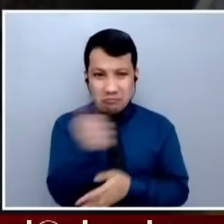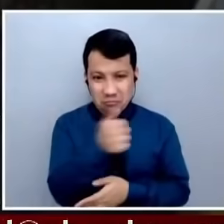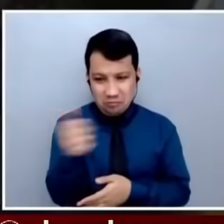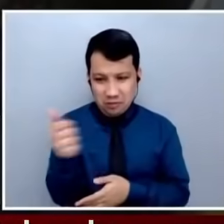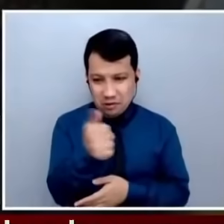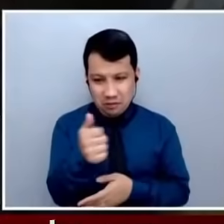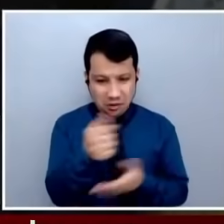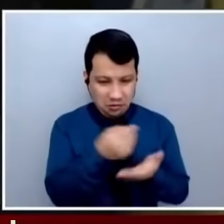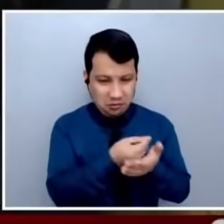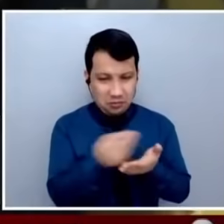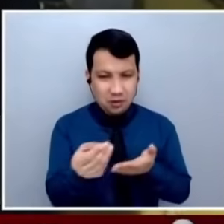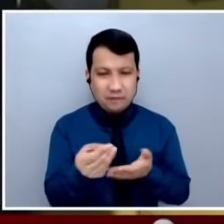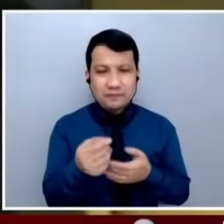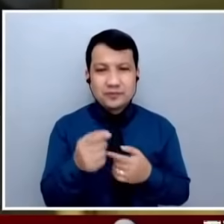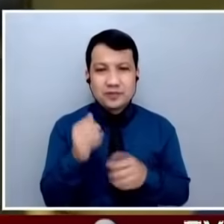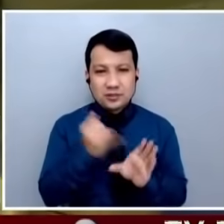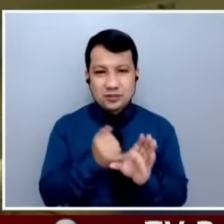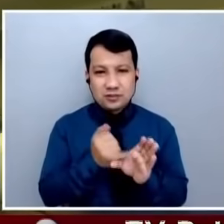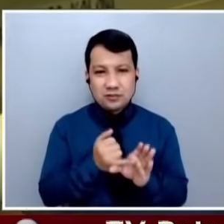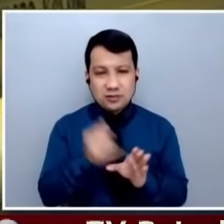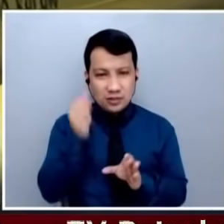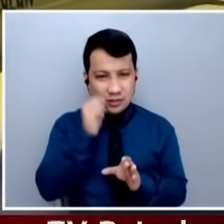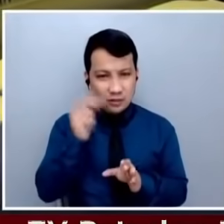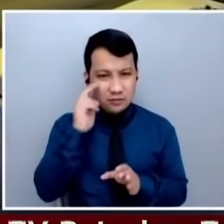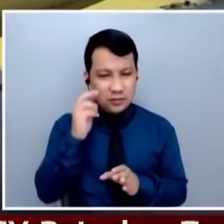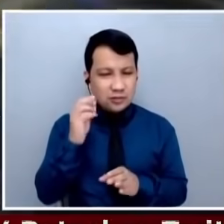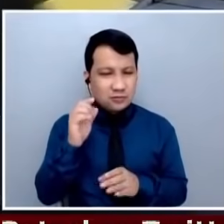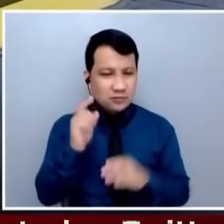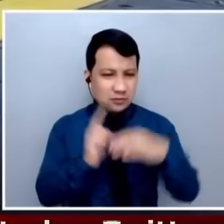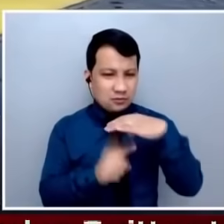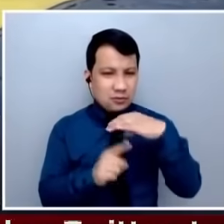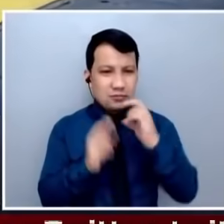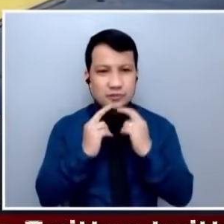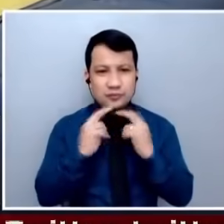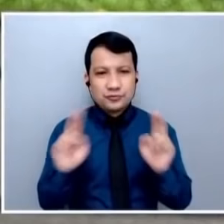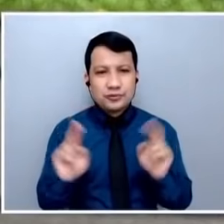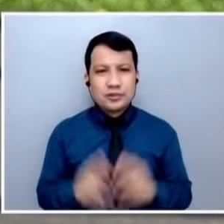jeep. Alvin L. Chico, ABS-CBN News.